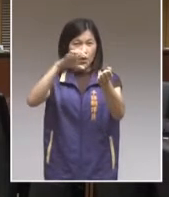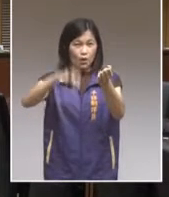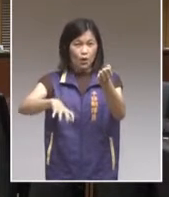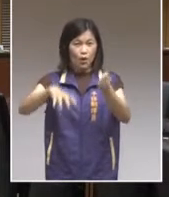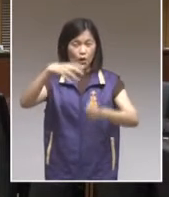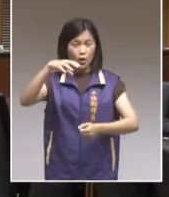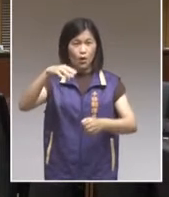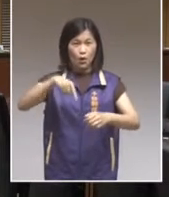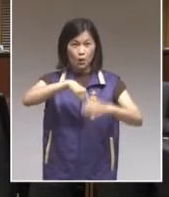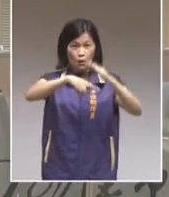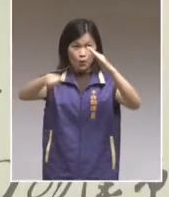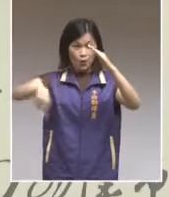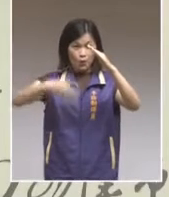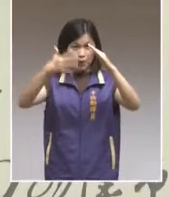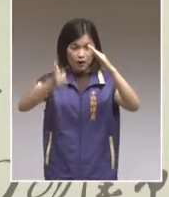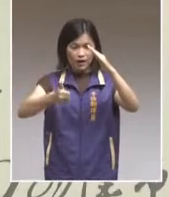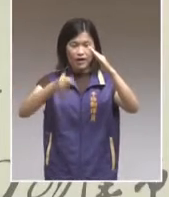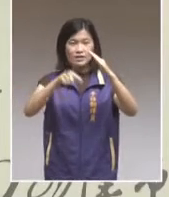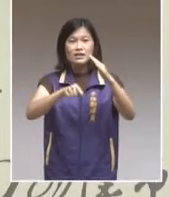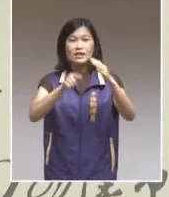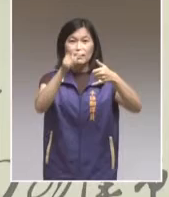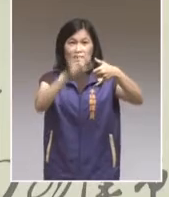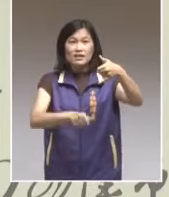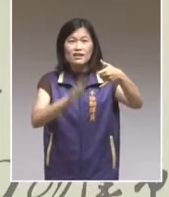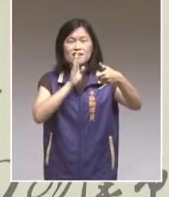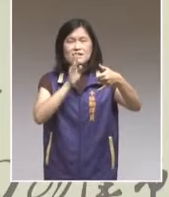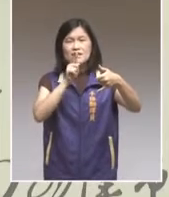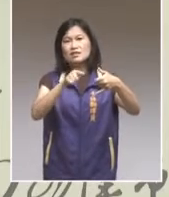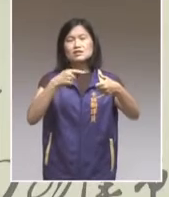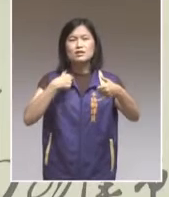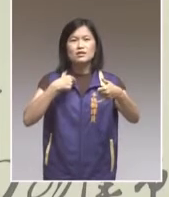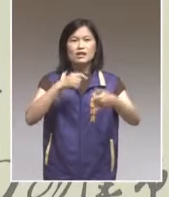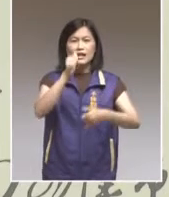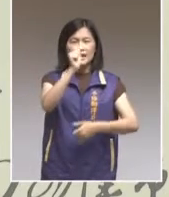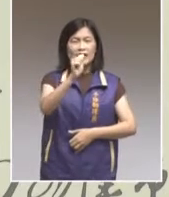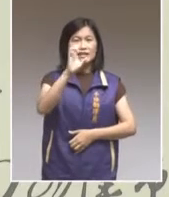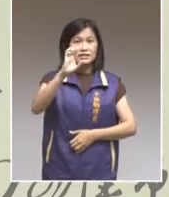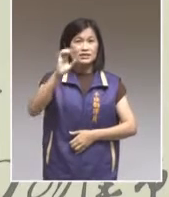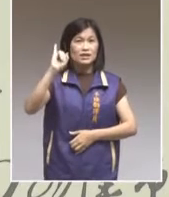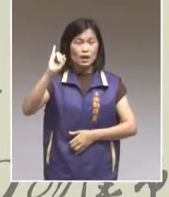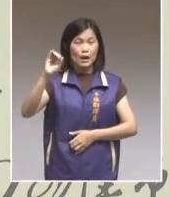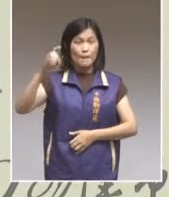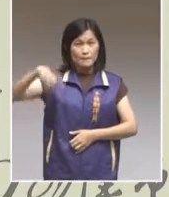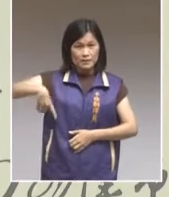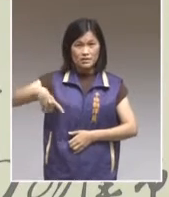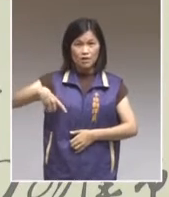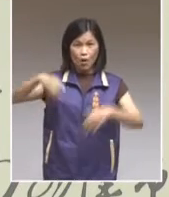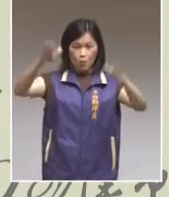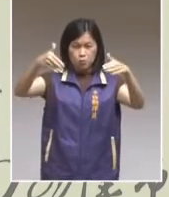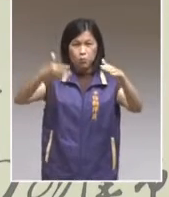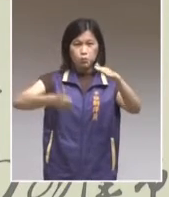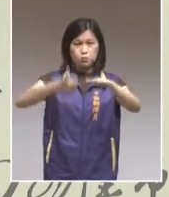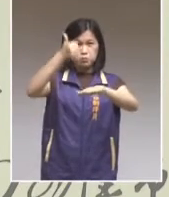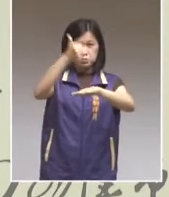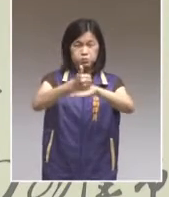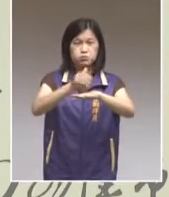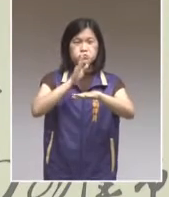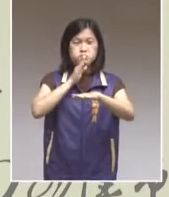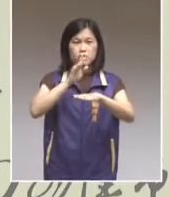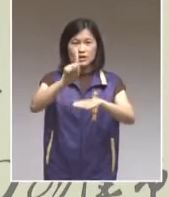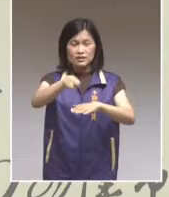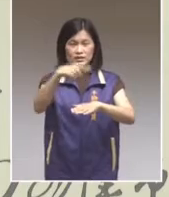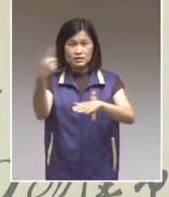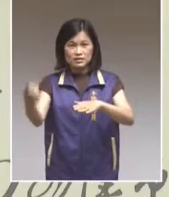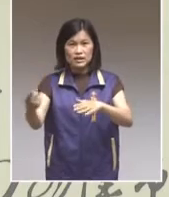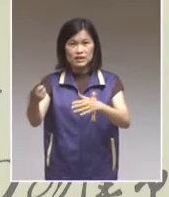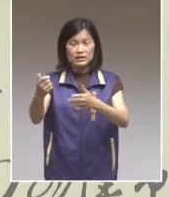同时也是我们台湾的。啊，包括 ACIP 的召集人，好，那另外就是我们的教育局长，好，来